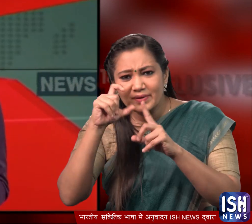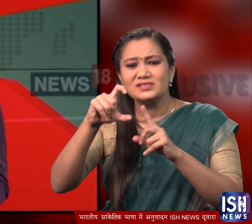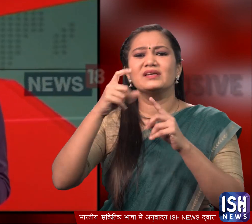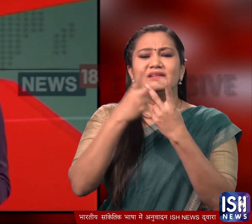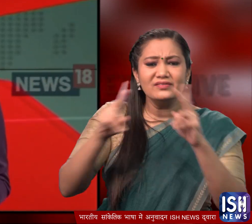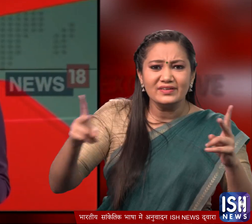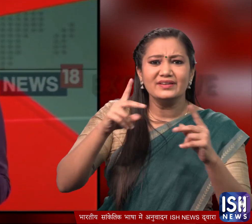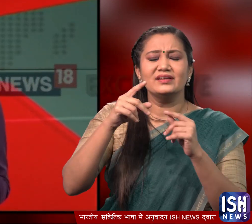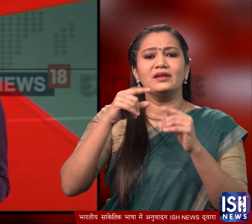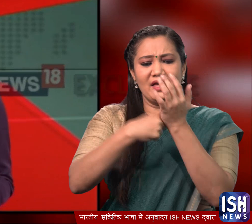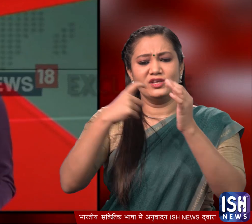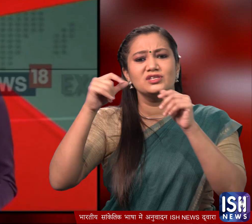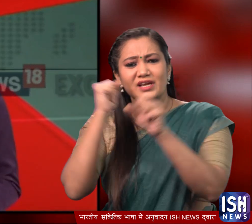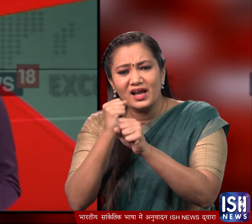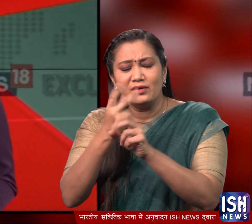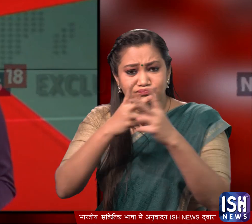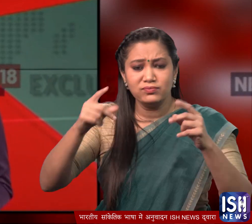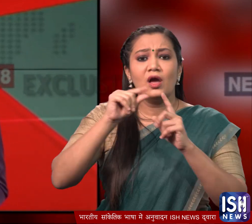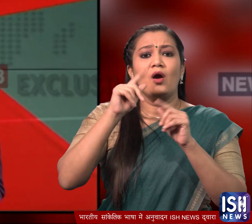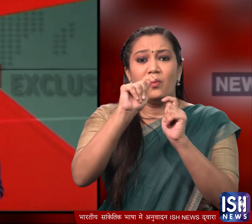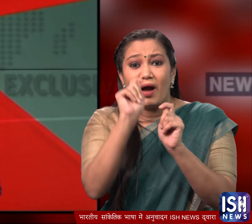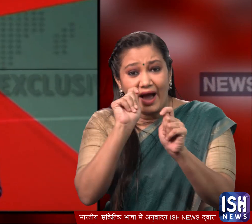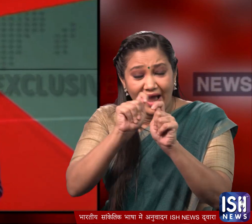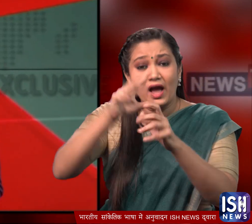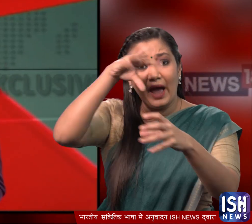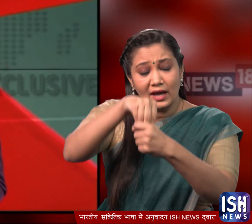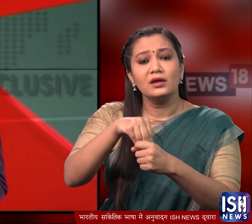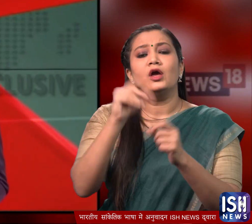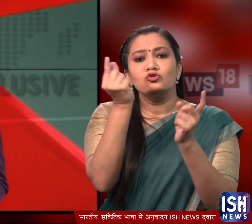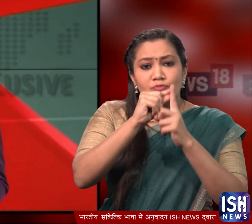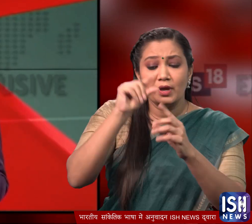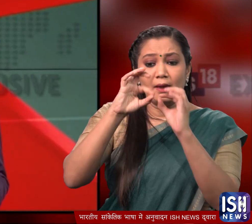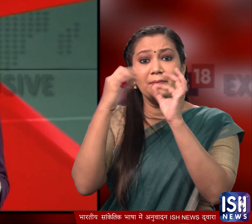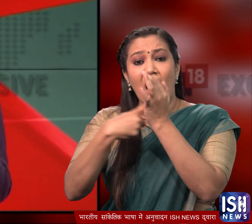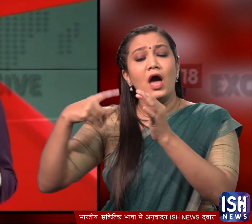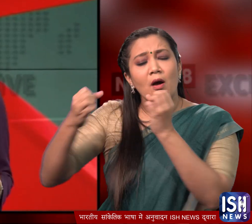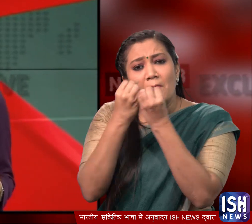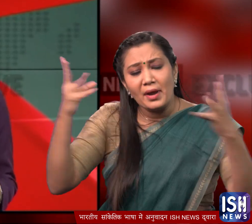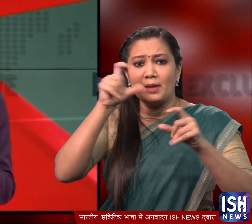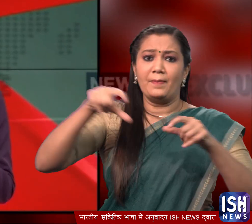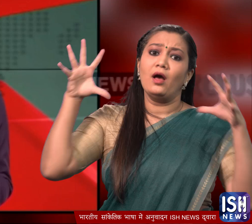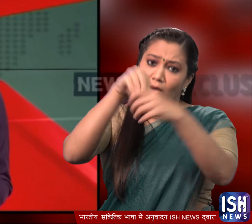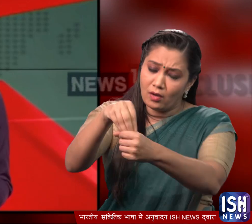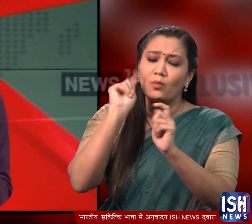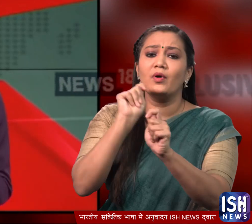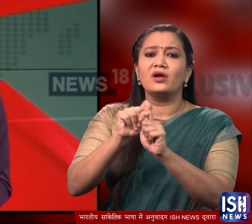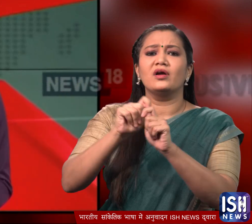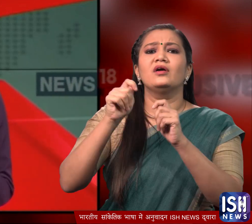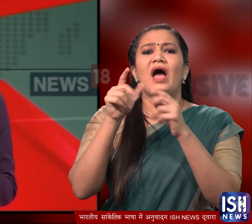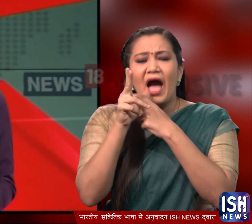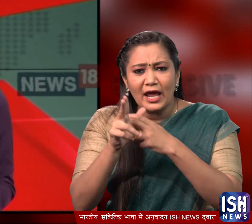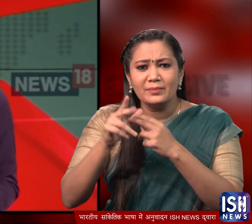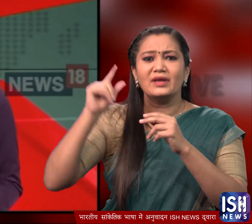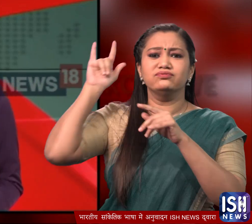के तपोवन विष्णुगार हाइड्रो पावर प्रोजेक्ट में काम कर रहे थे। इसमें यूपी और बिहार के काफी लोग हैं जिनकी तलाश में